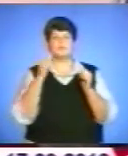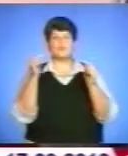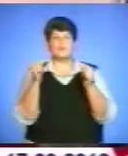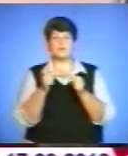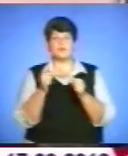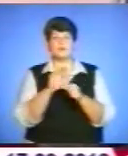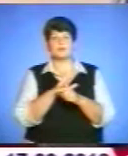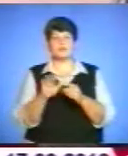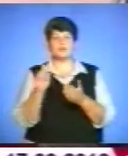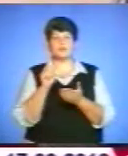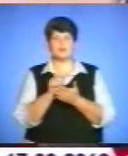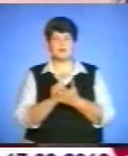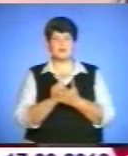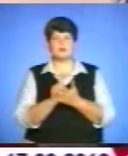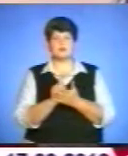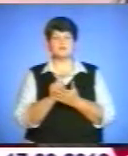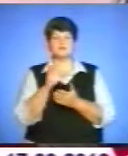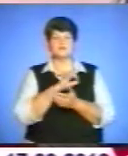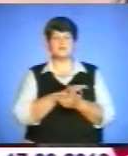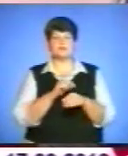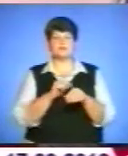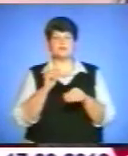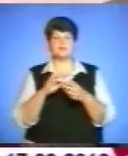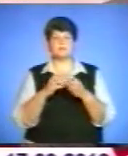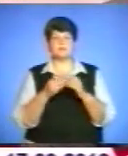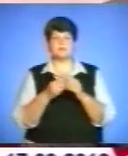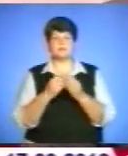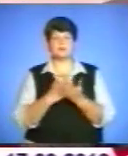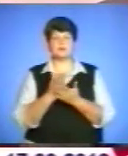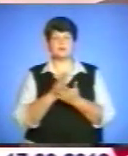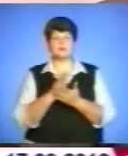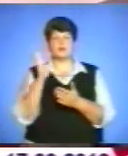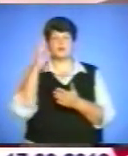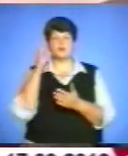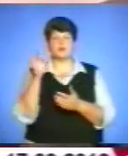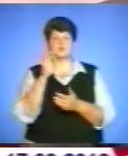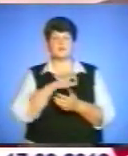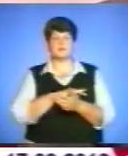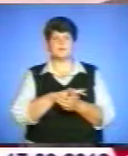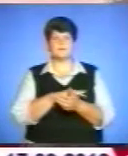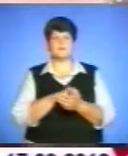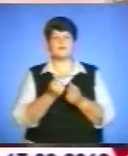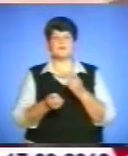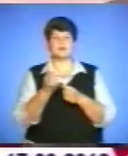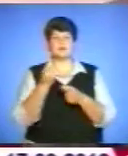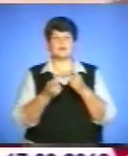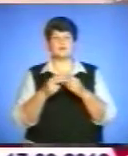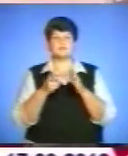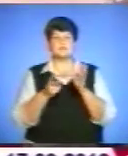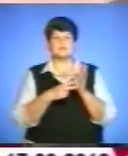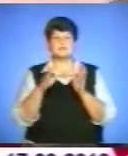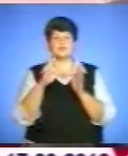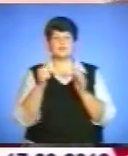повинні споживачі відчувати проблем з якістю водопостачання. В випадку виявлення протягом цього періоду з 17 вересня по 10